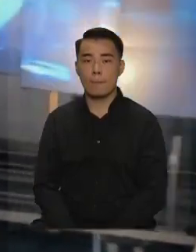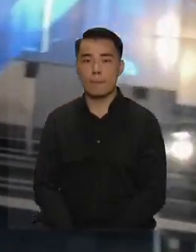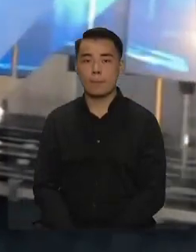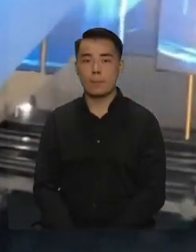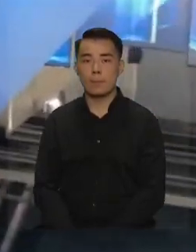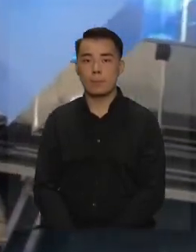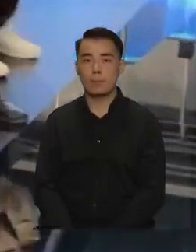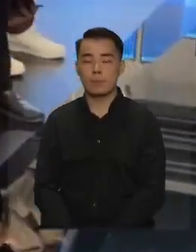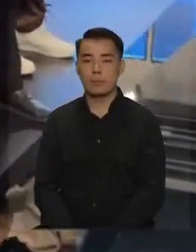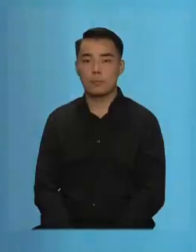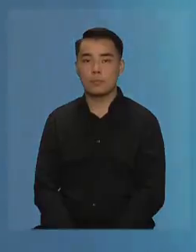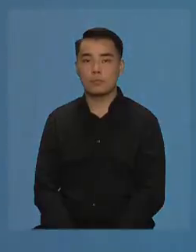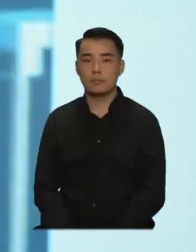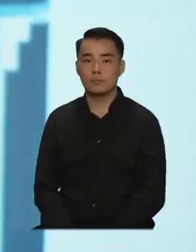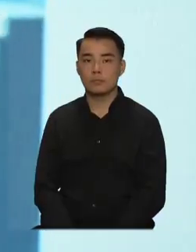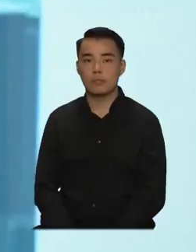жолы.